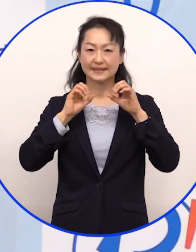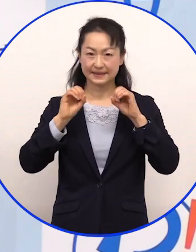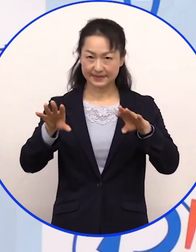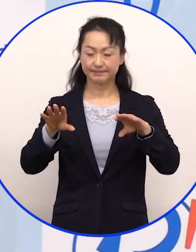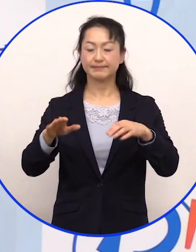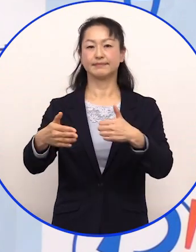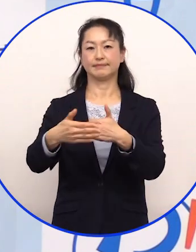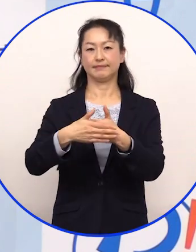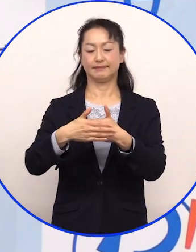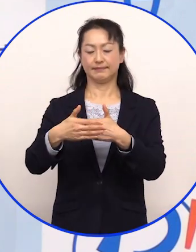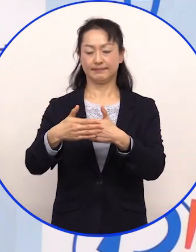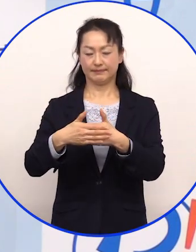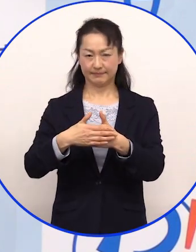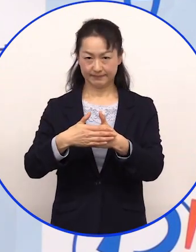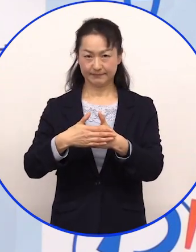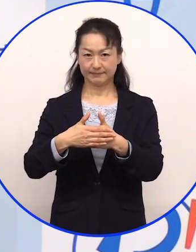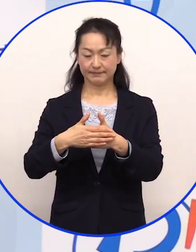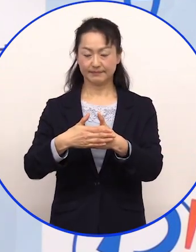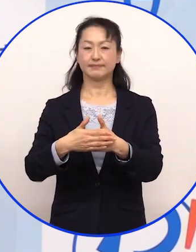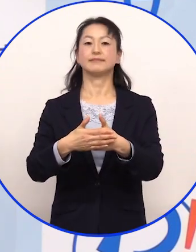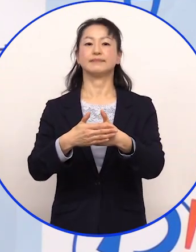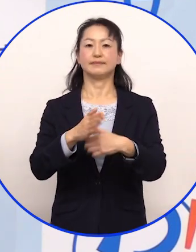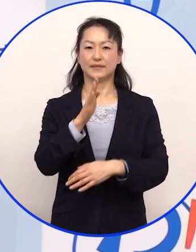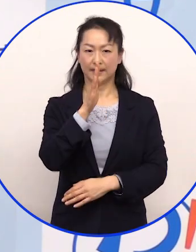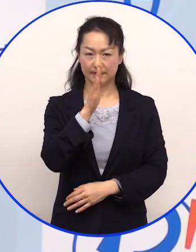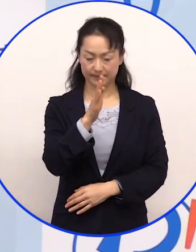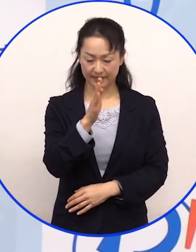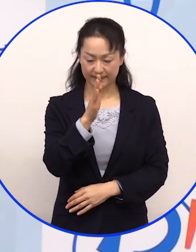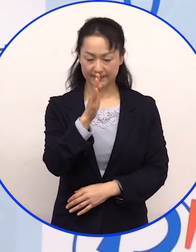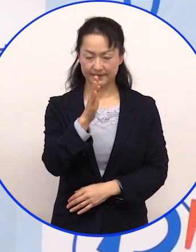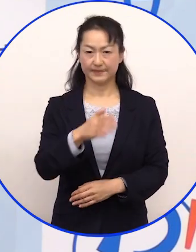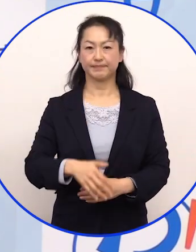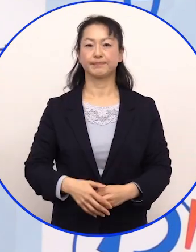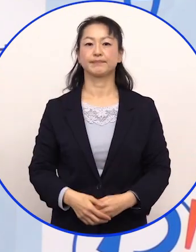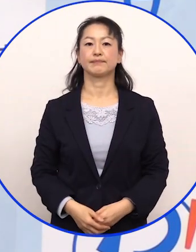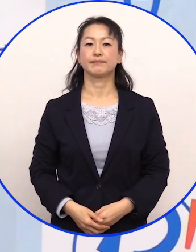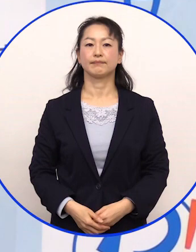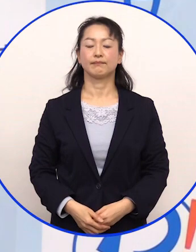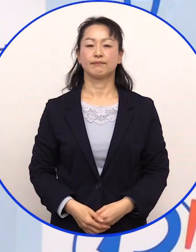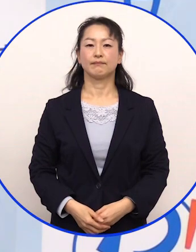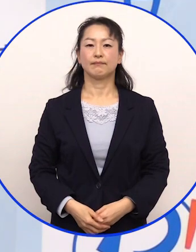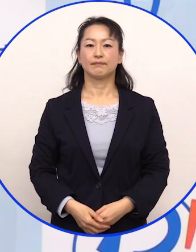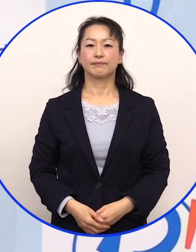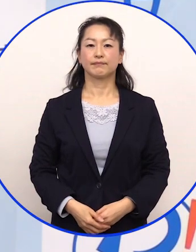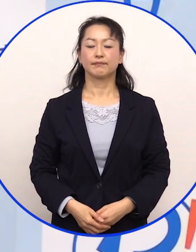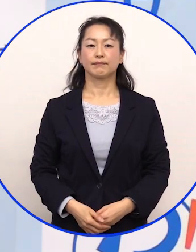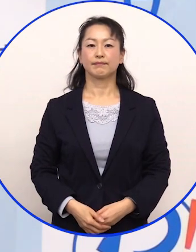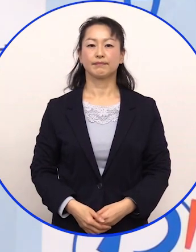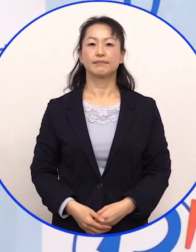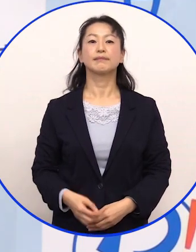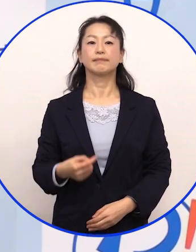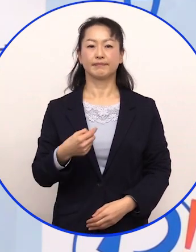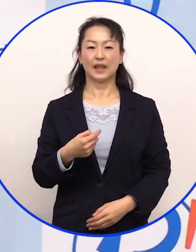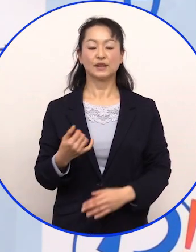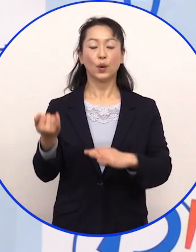力を賜りますようお願いを申し上げます。以上をもって